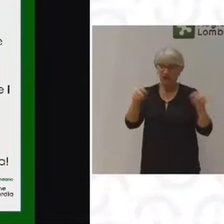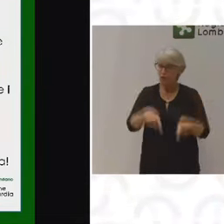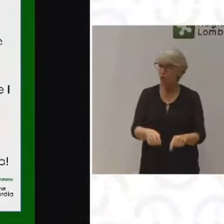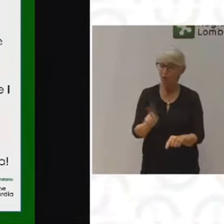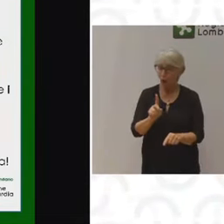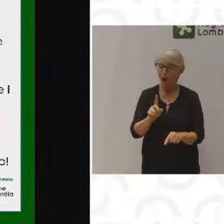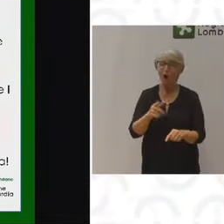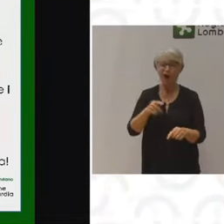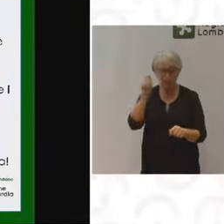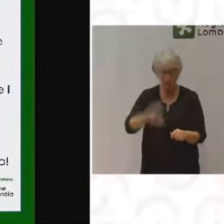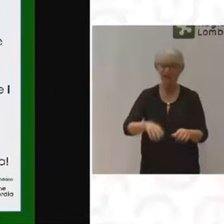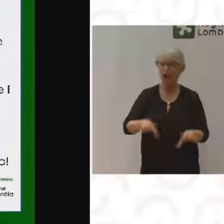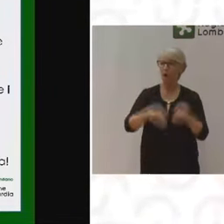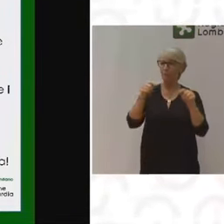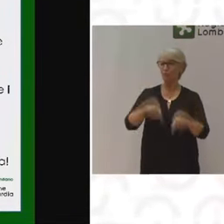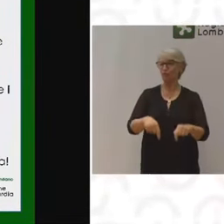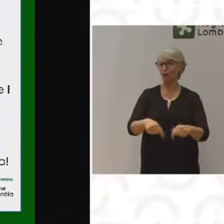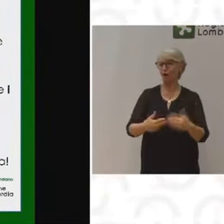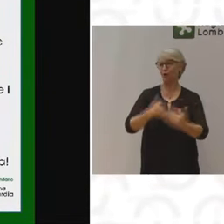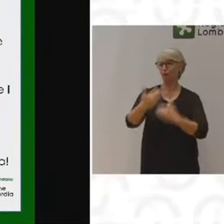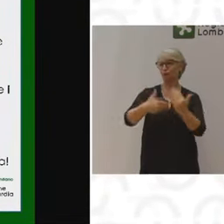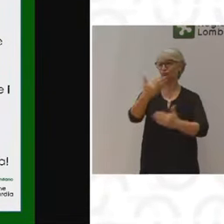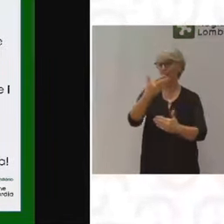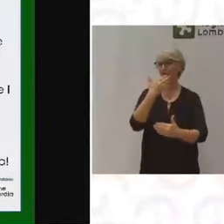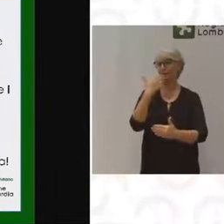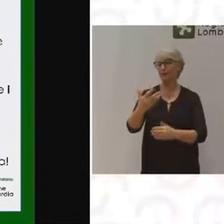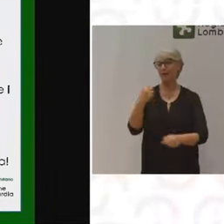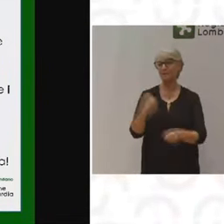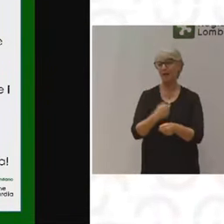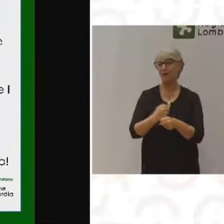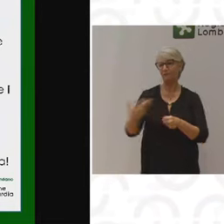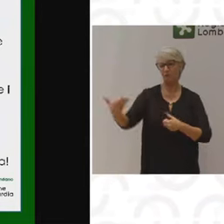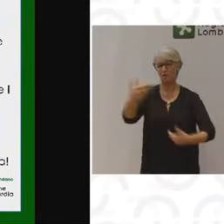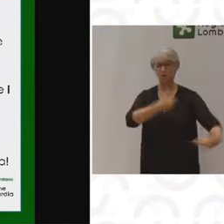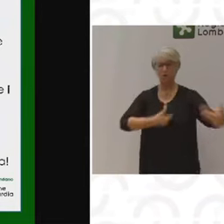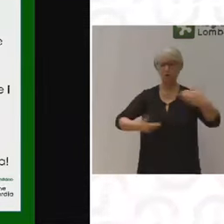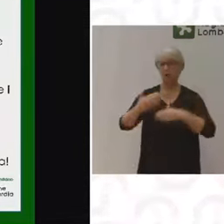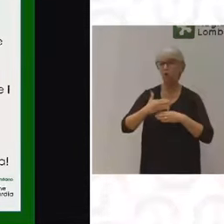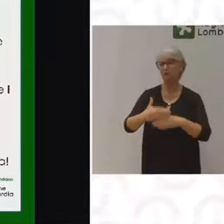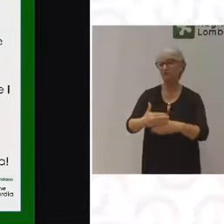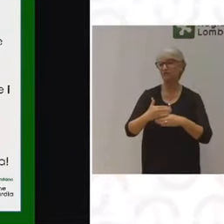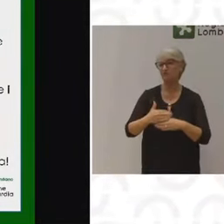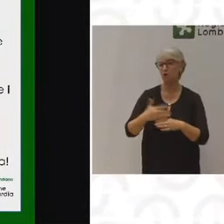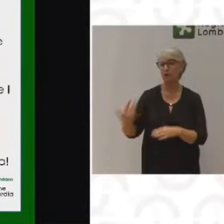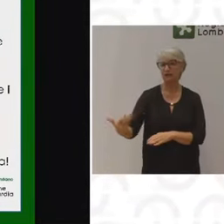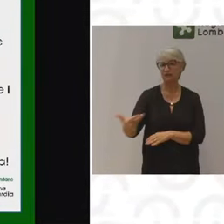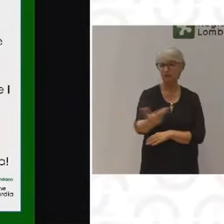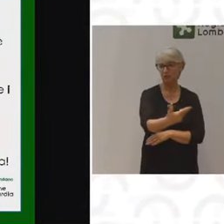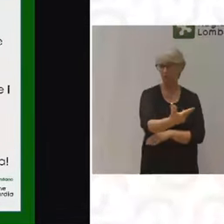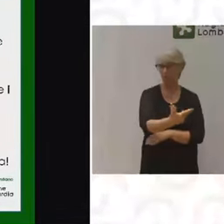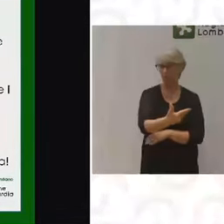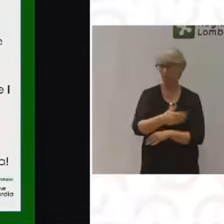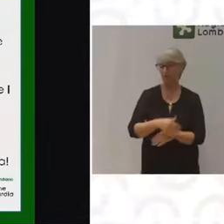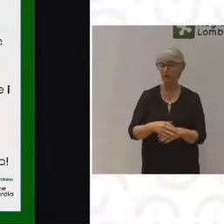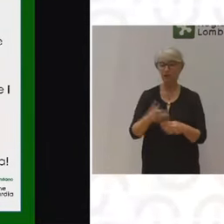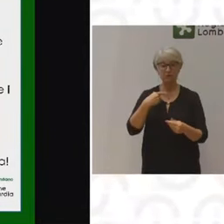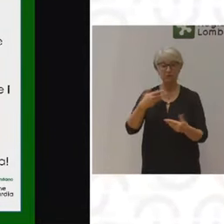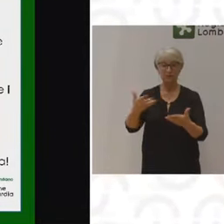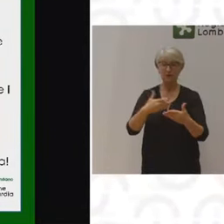inizi oggi, grazie poi al lavoro di condivisione nei territori. Lo riconsegniamo quindi